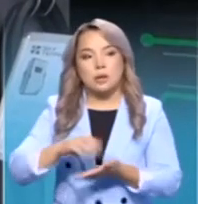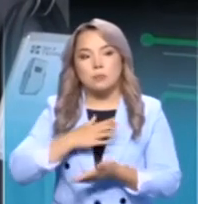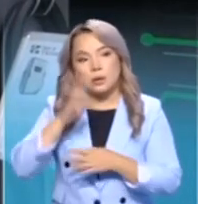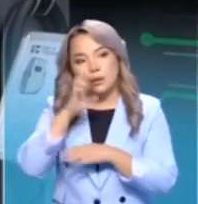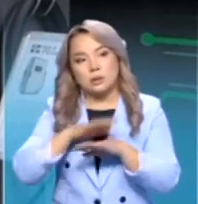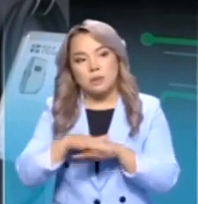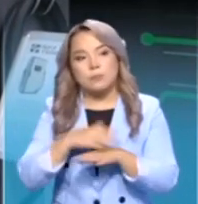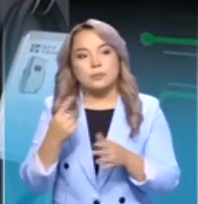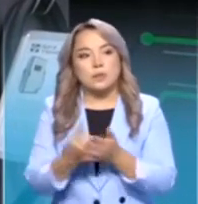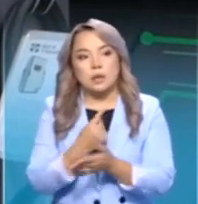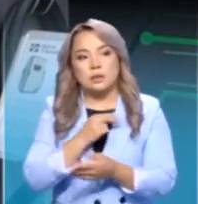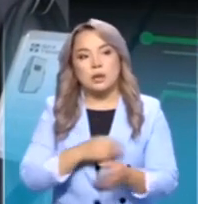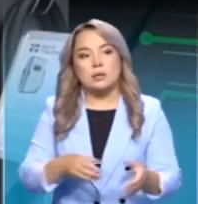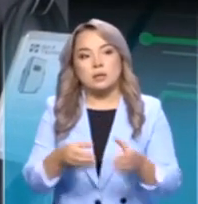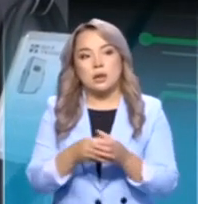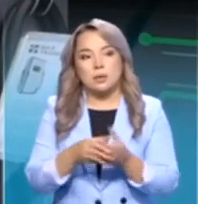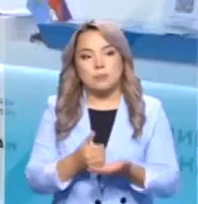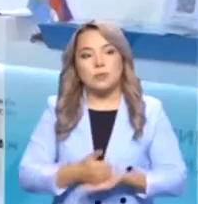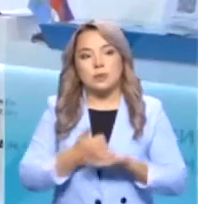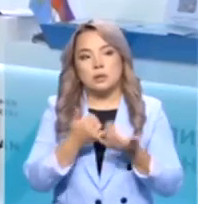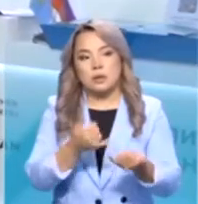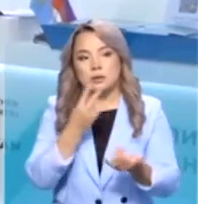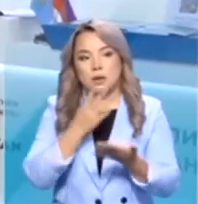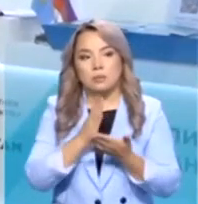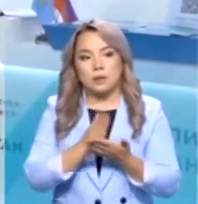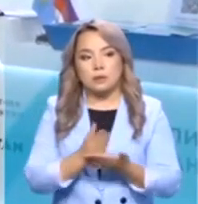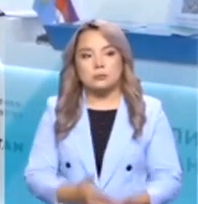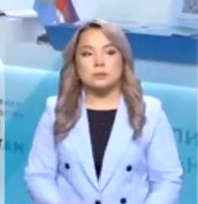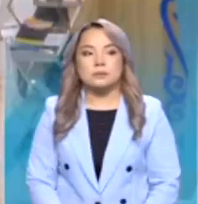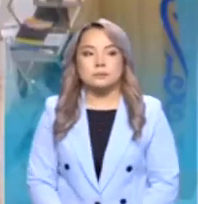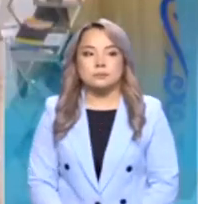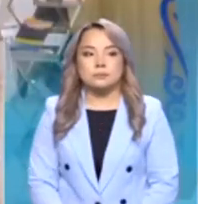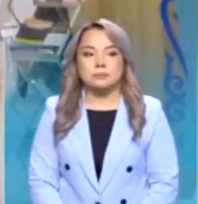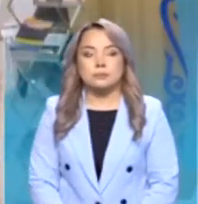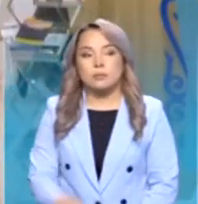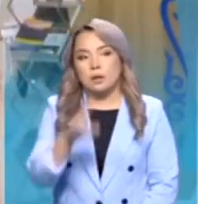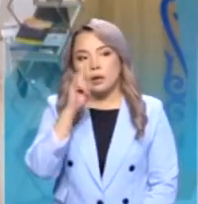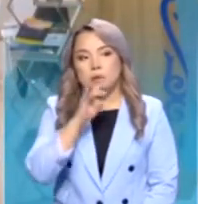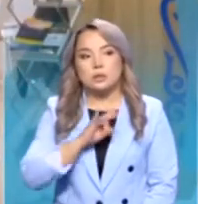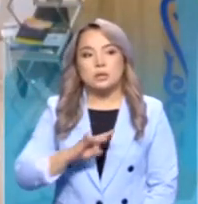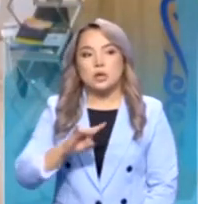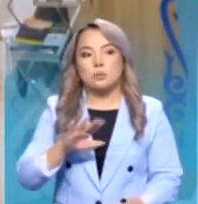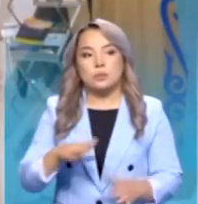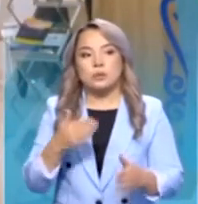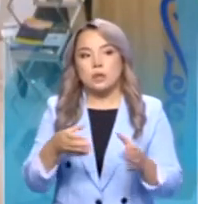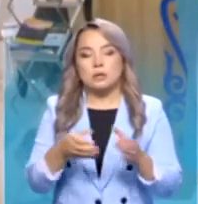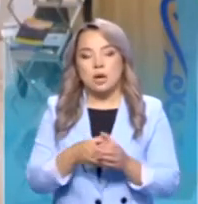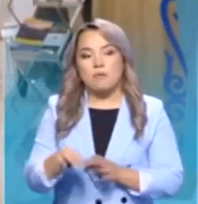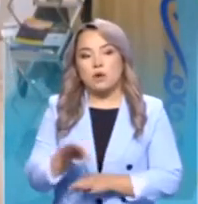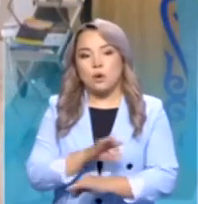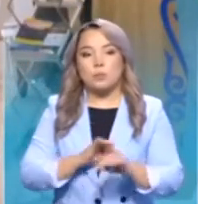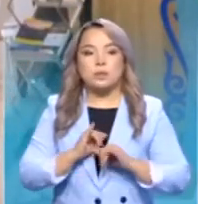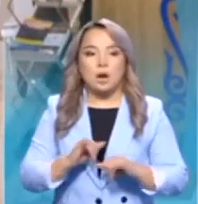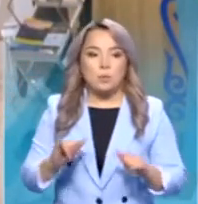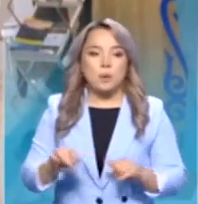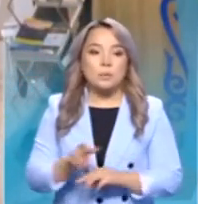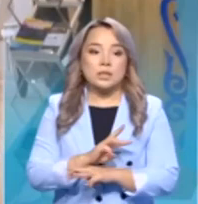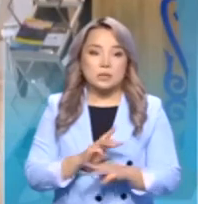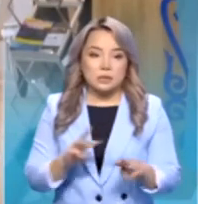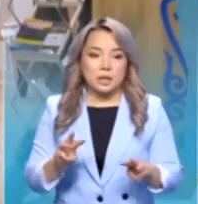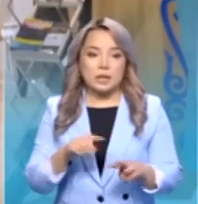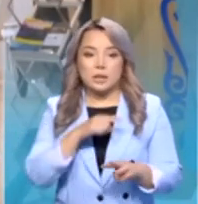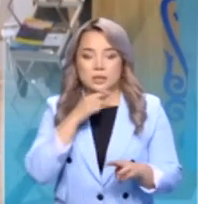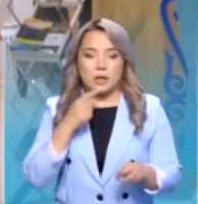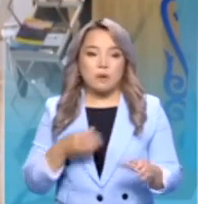ел алғаш рет серіктес мәртебесін алды. Қазақстан Республикасының индустрия және инфрақұрылымдық даму министрлігі және